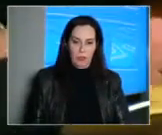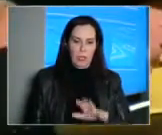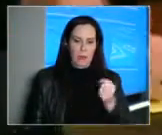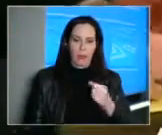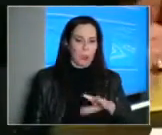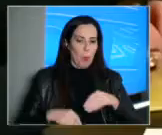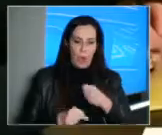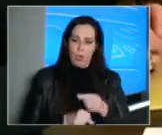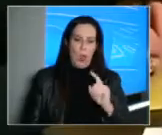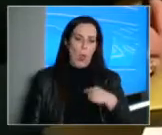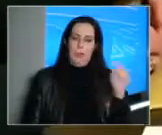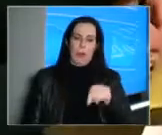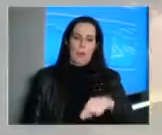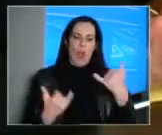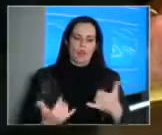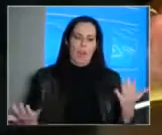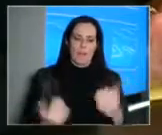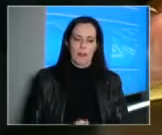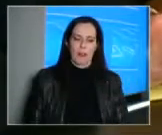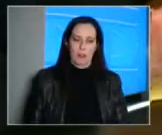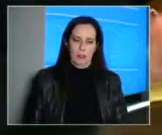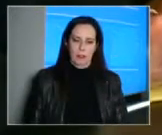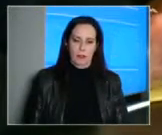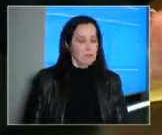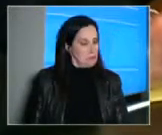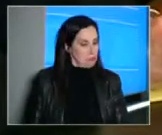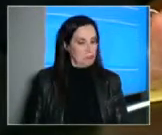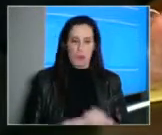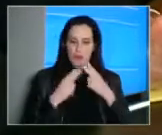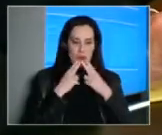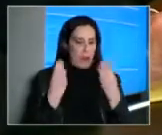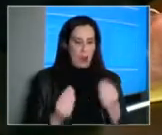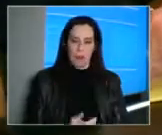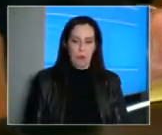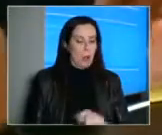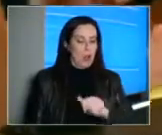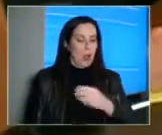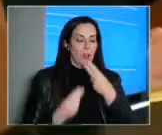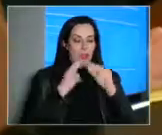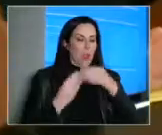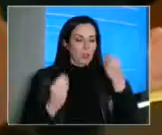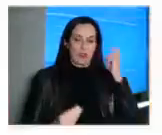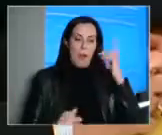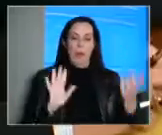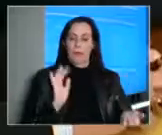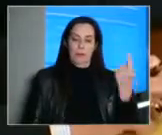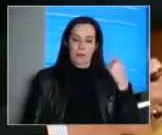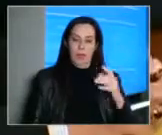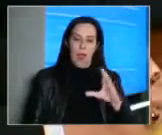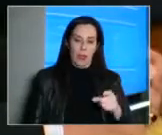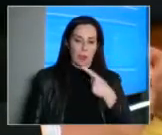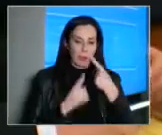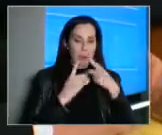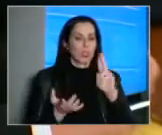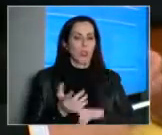Chairman Kim, are you ready to denuclearize? 그런 의지가 없다고는 여기 오지 않았을 겁니다. Wow, that might be the best answer you've ever heard. Are you